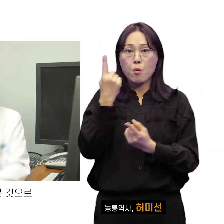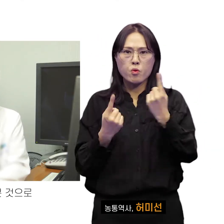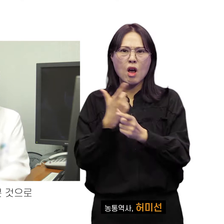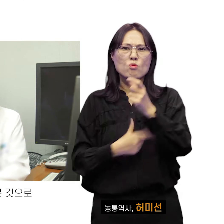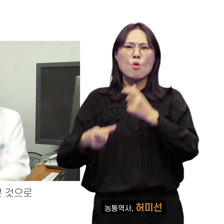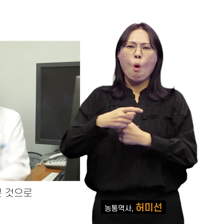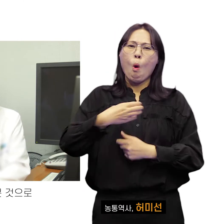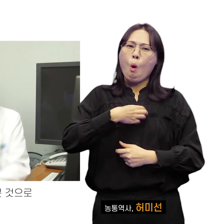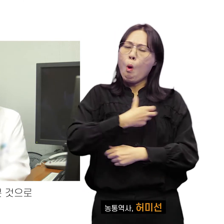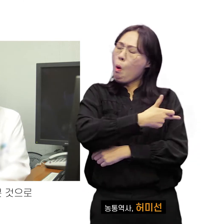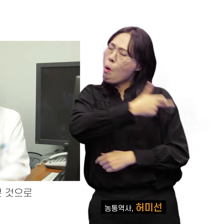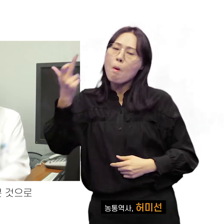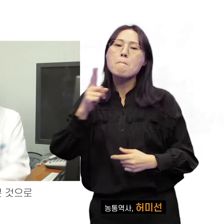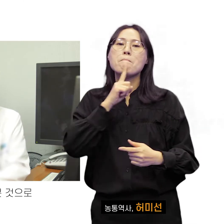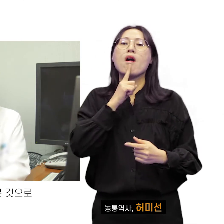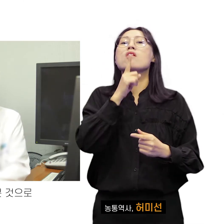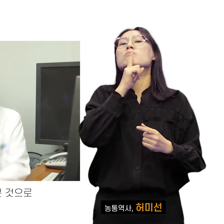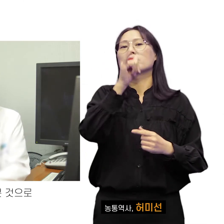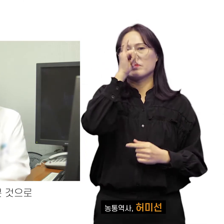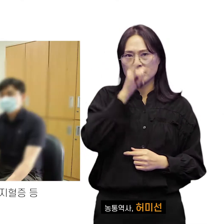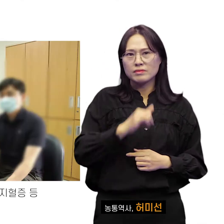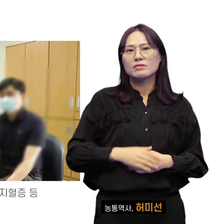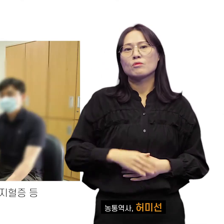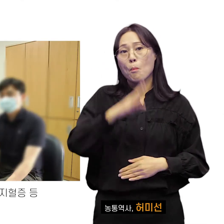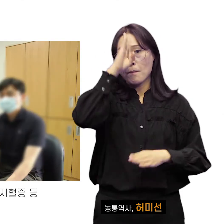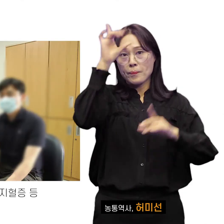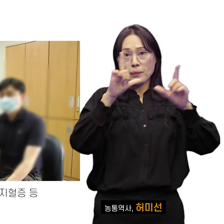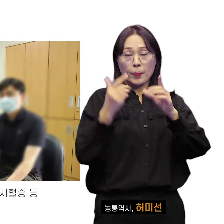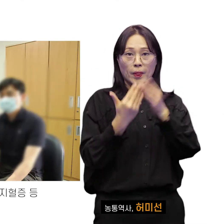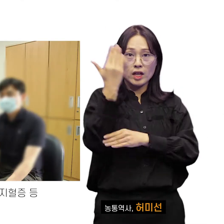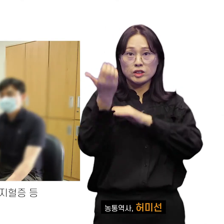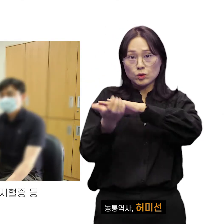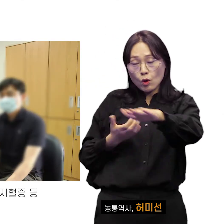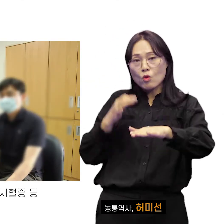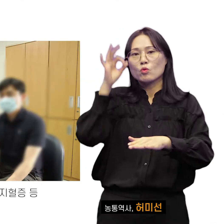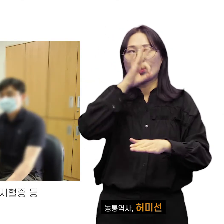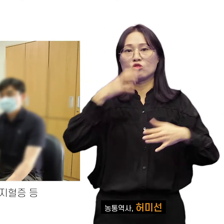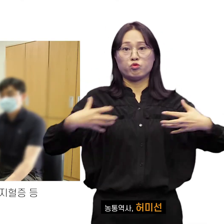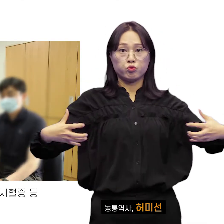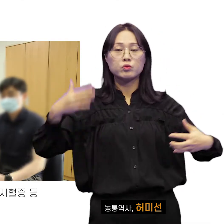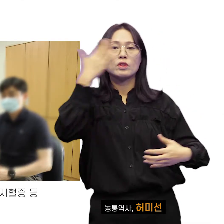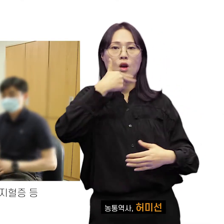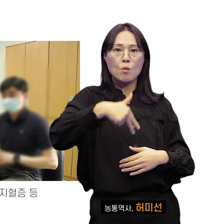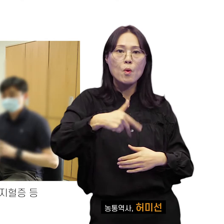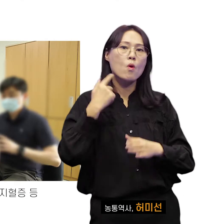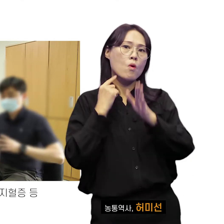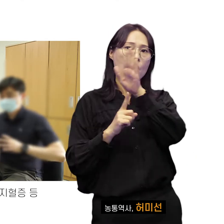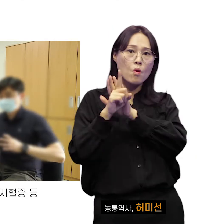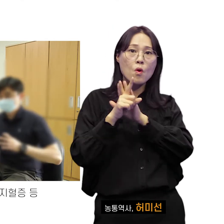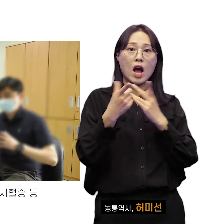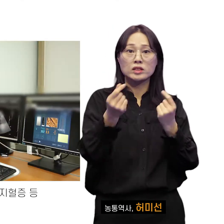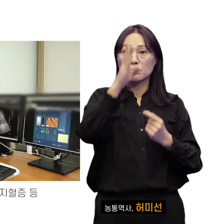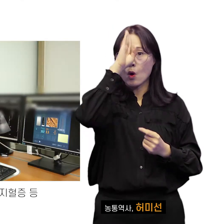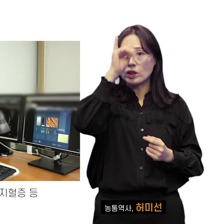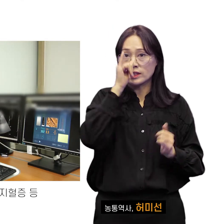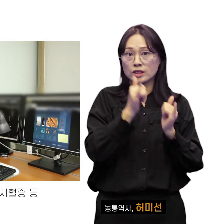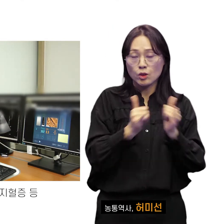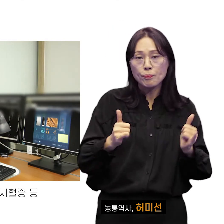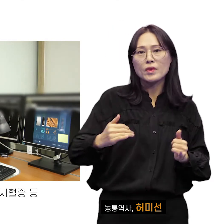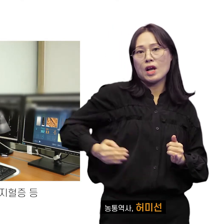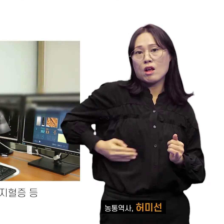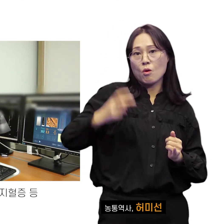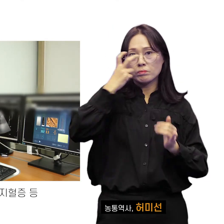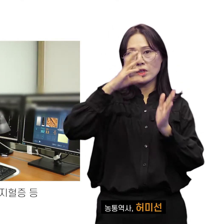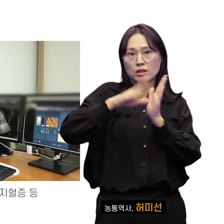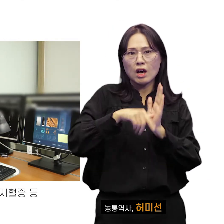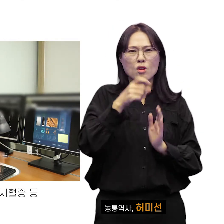큰 것으로 보고되고 있는데요. 증상이 발생하기 전에 비만, 당뇨, 고지혈증 등 대사성